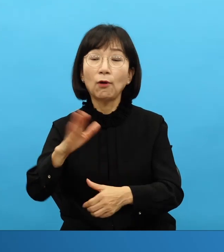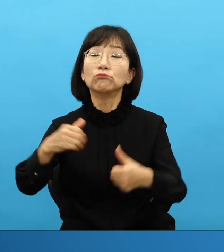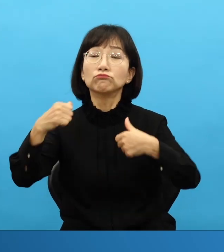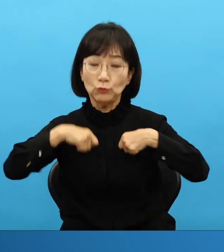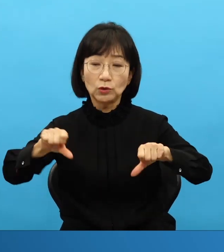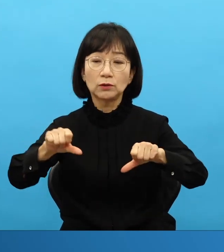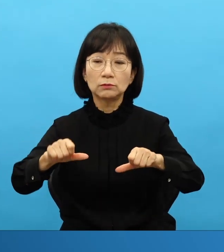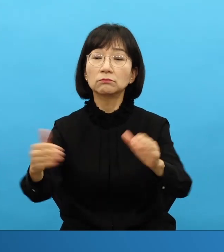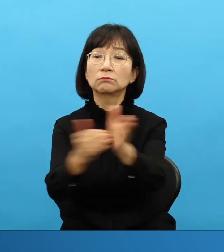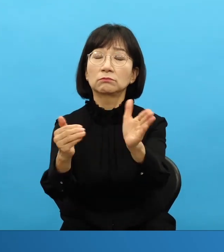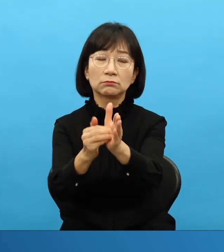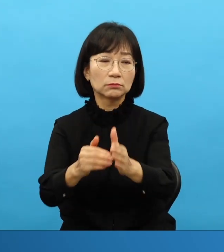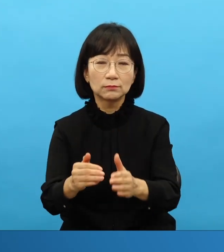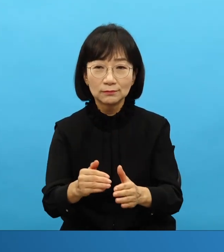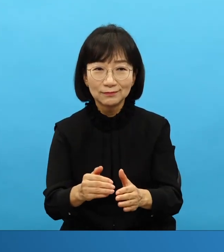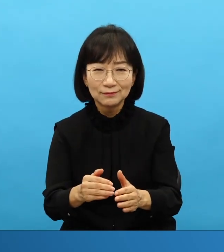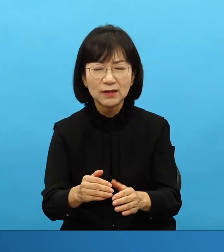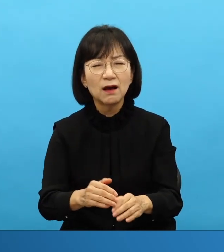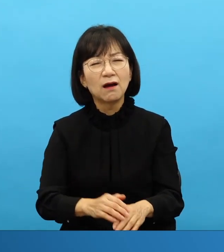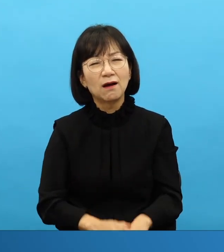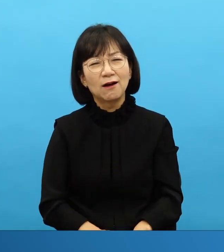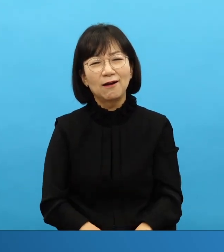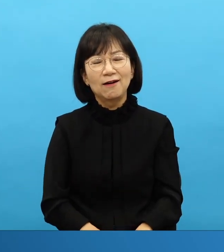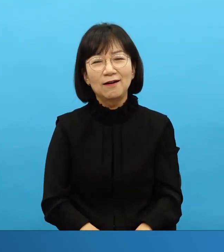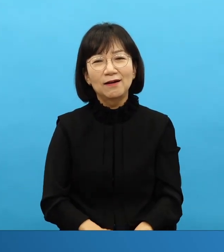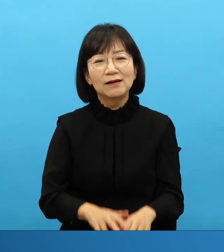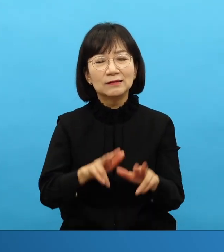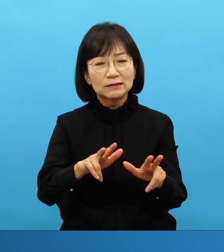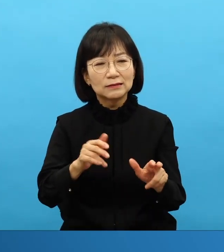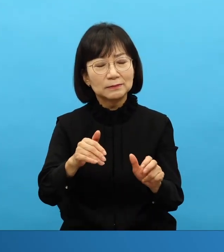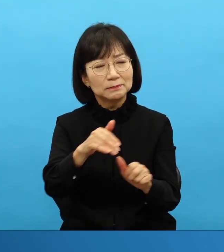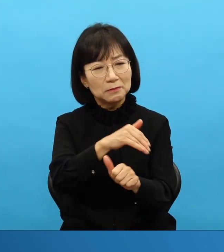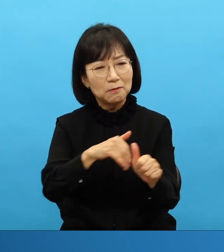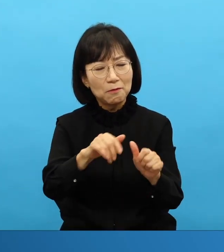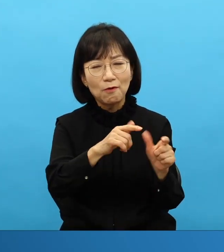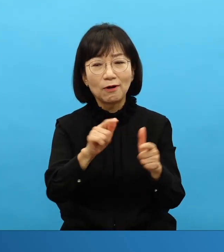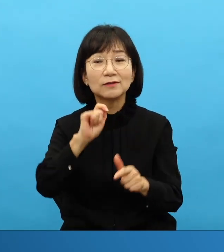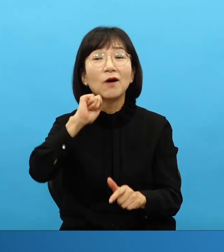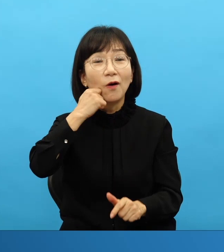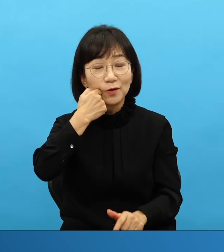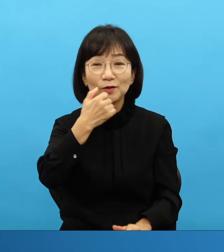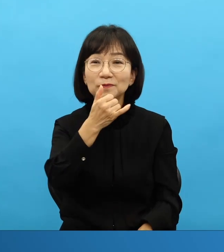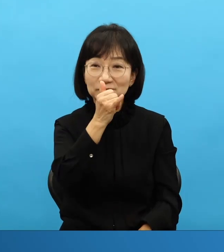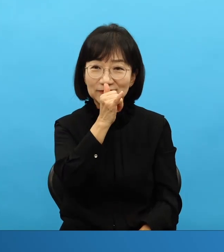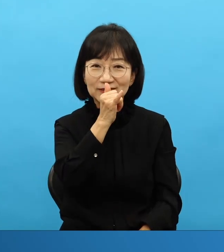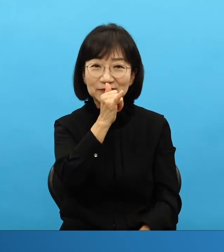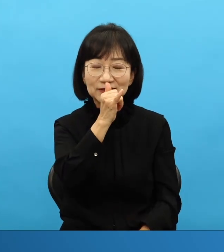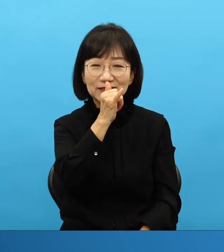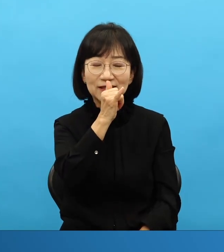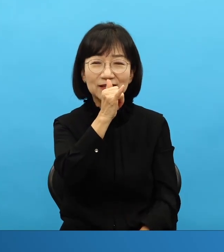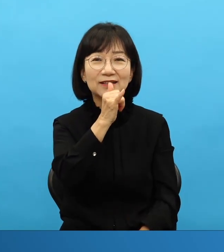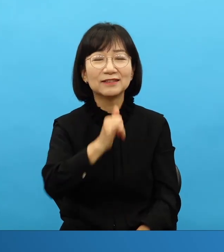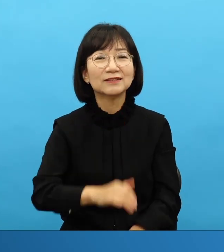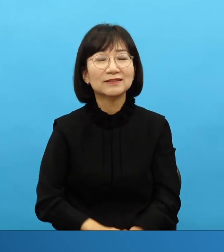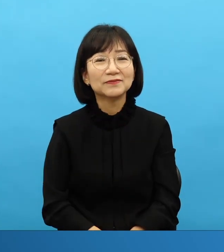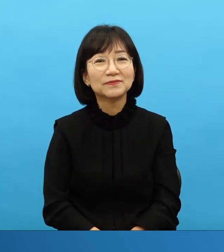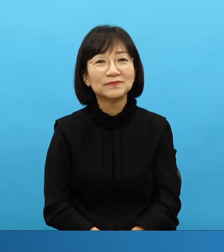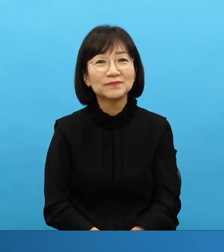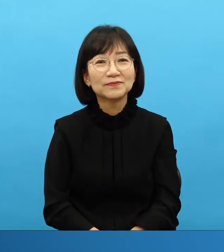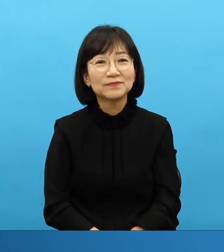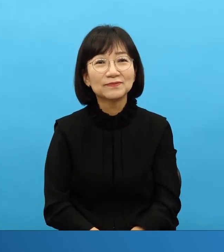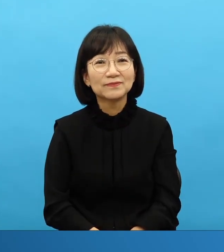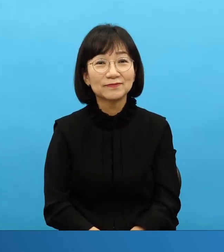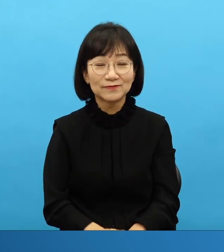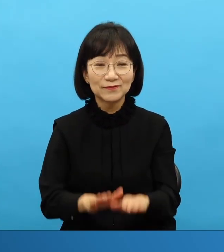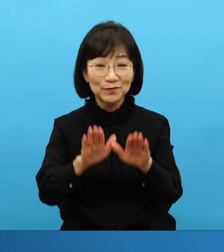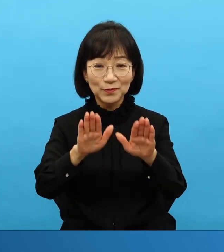많이 어려운 가운데 있습니다. 他们曾经也在很多的艰难之中。 참 공교롭게도 오늘 일부